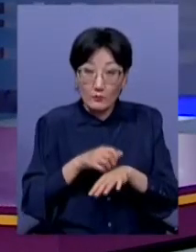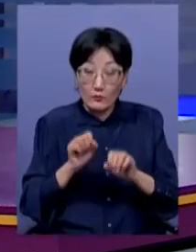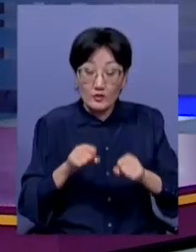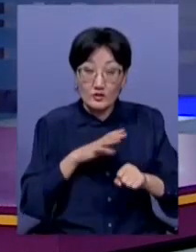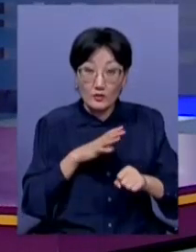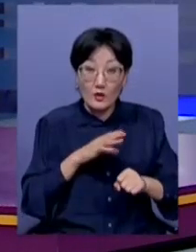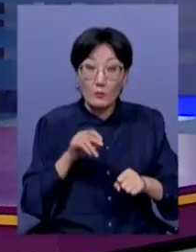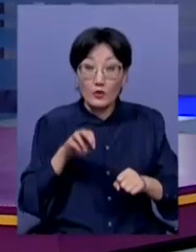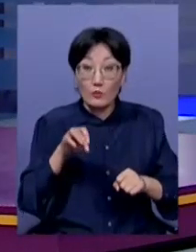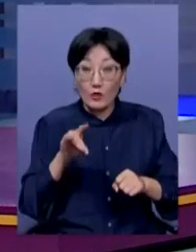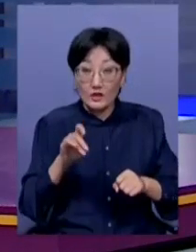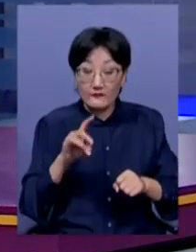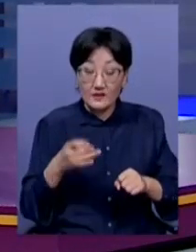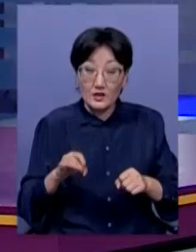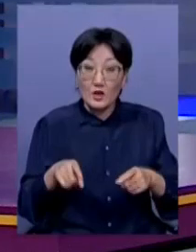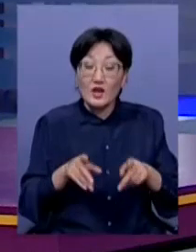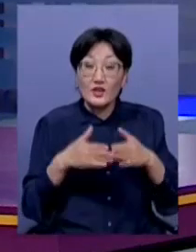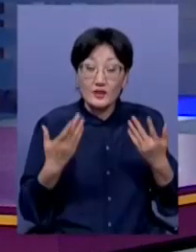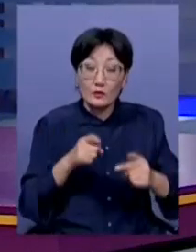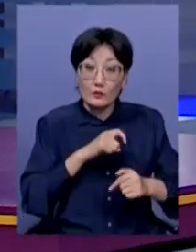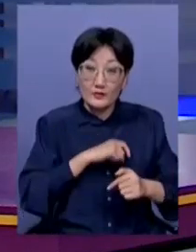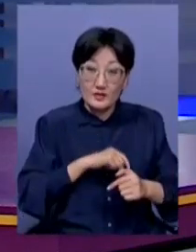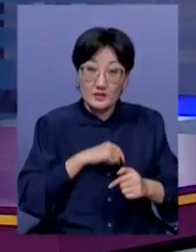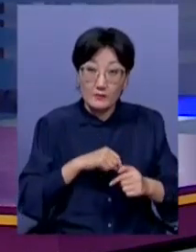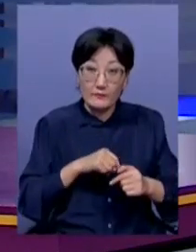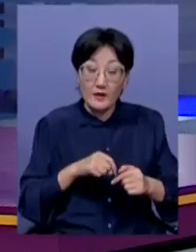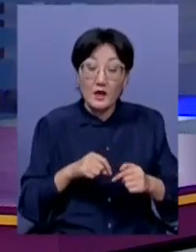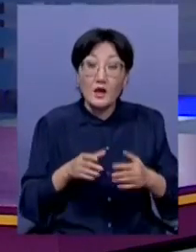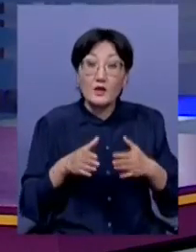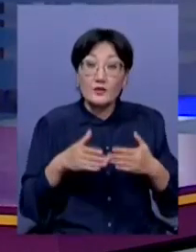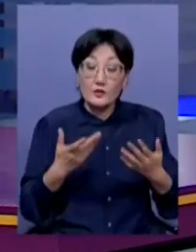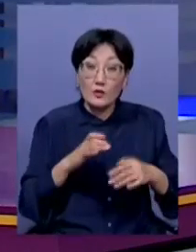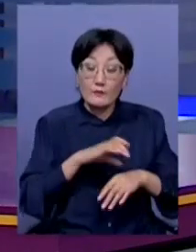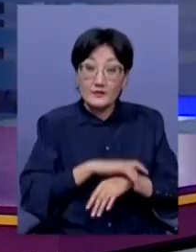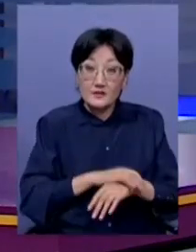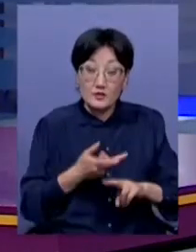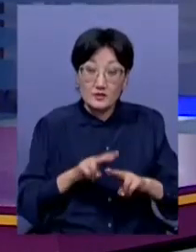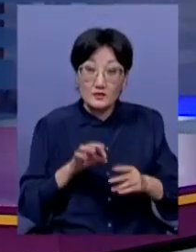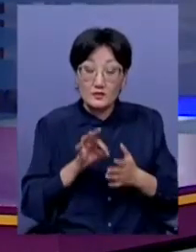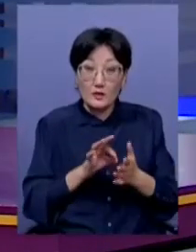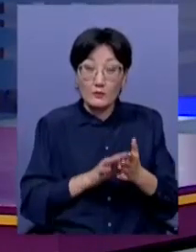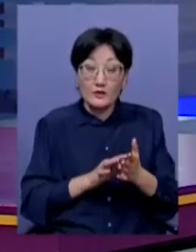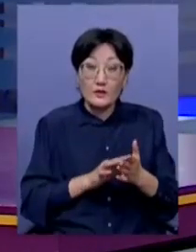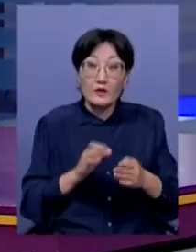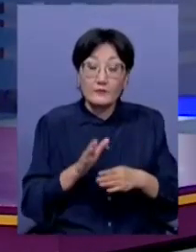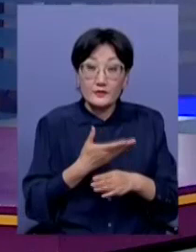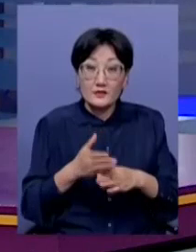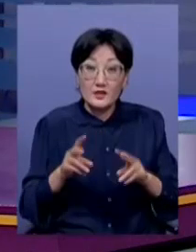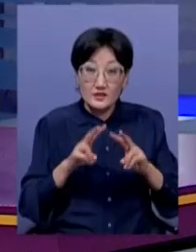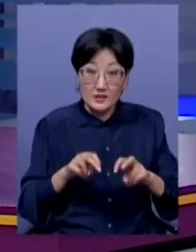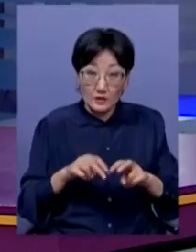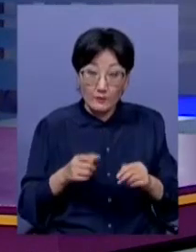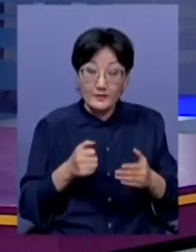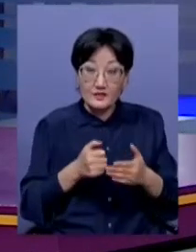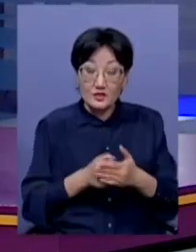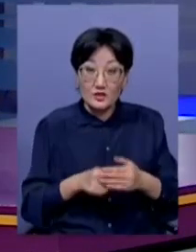быть полиморфная, нету характерного описания для этого синдрома. Мы с этой целью уже дифференциально-диагностически подходим